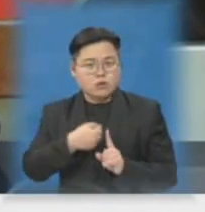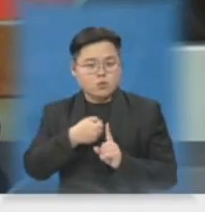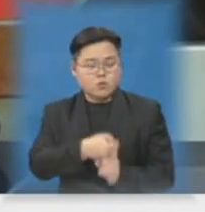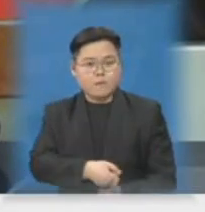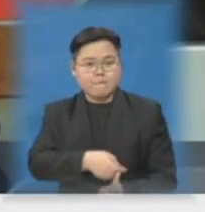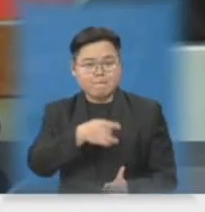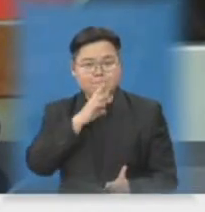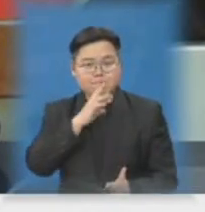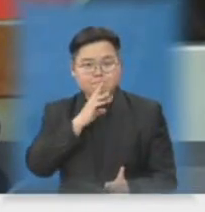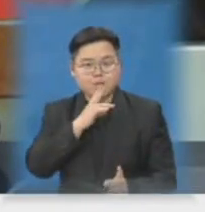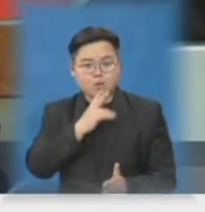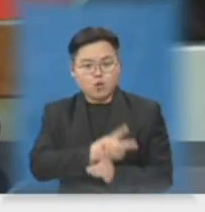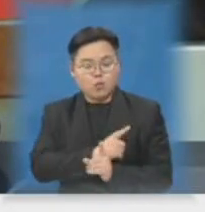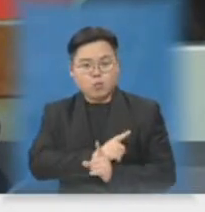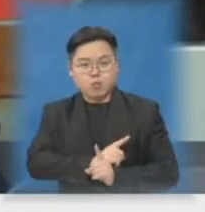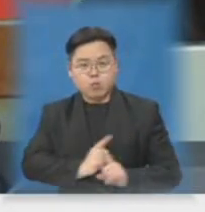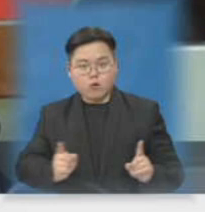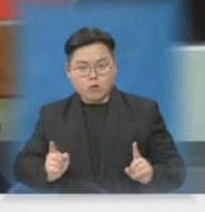гэдэг